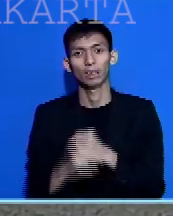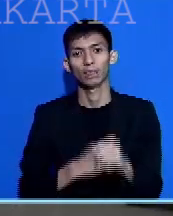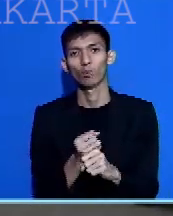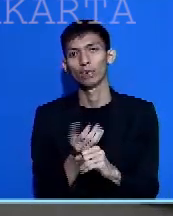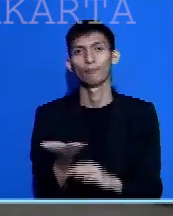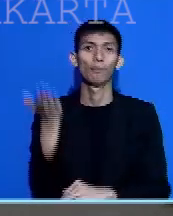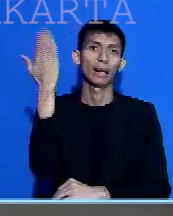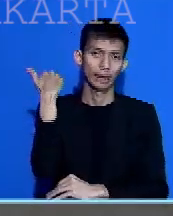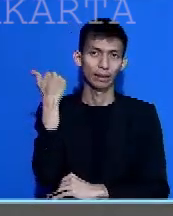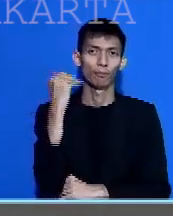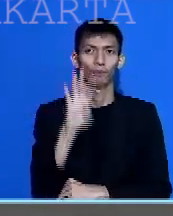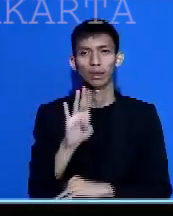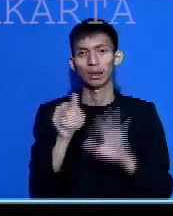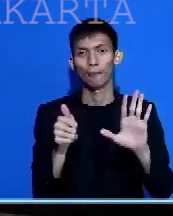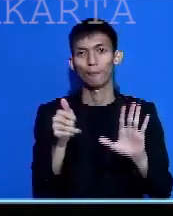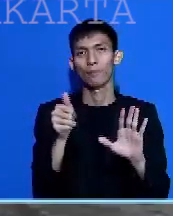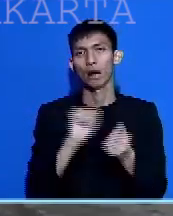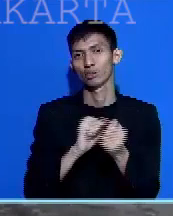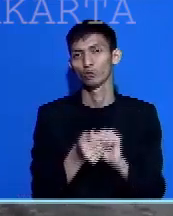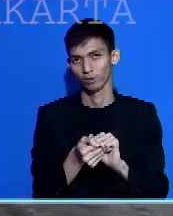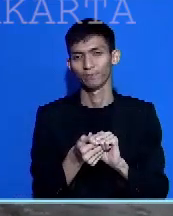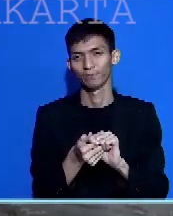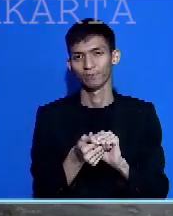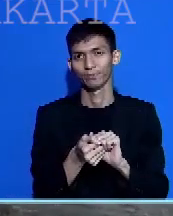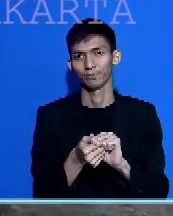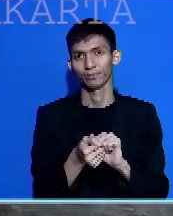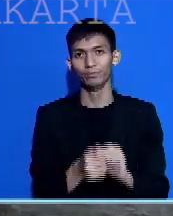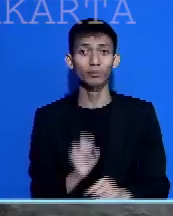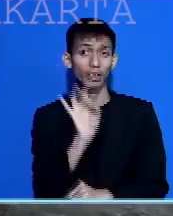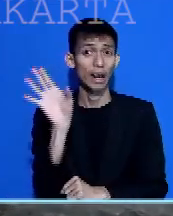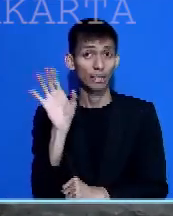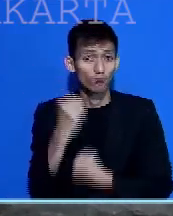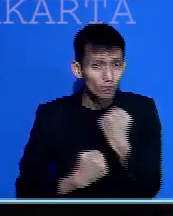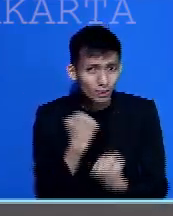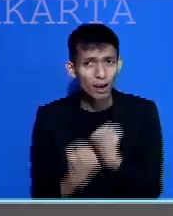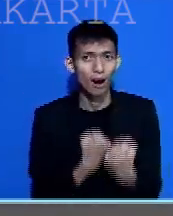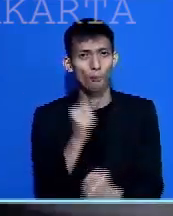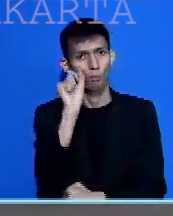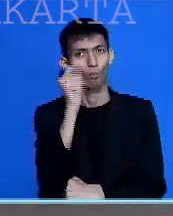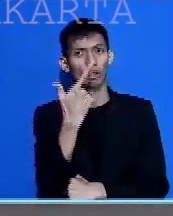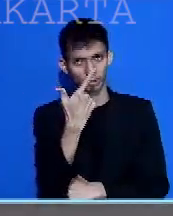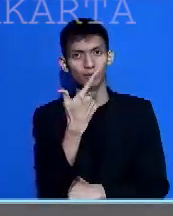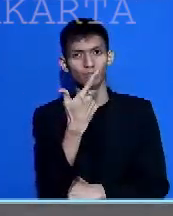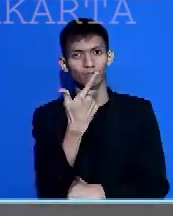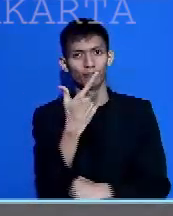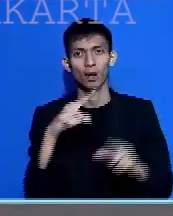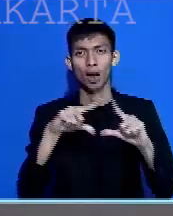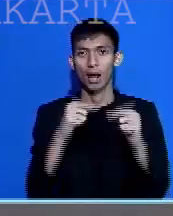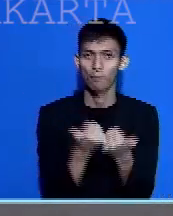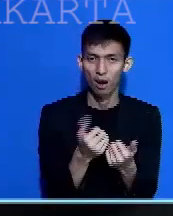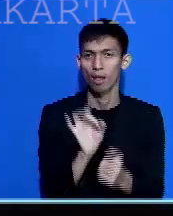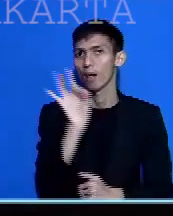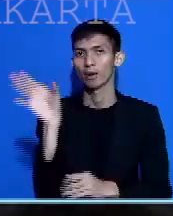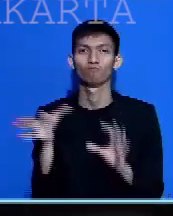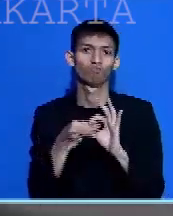46 kasus hal ini tak lepas dari berbagai upaya yang dilakukan cjaran kepolisian bersama stakeholder terkait Baik